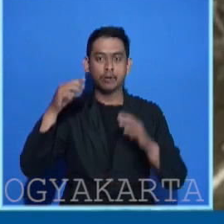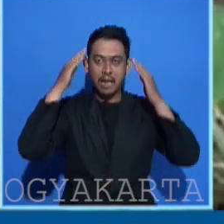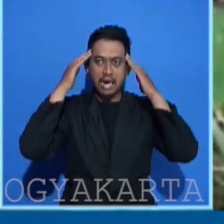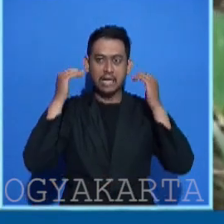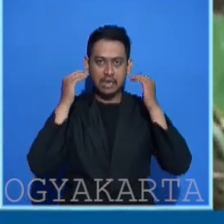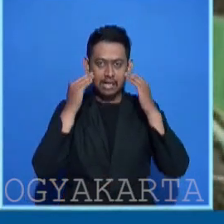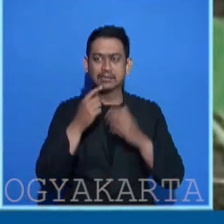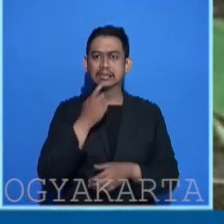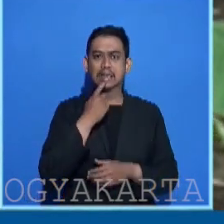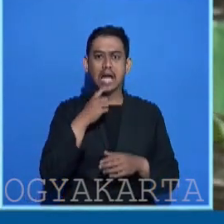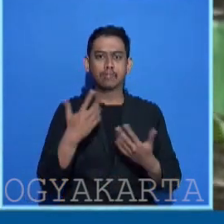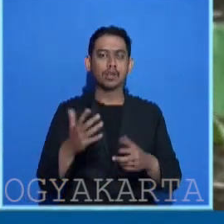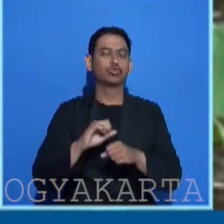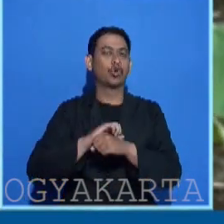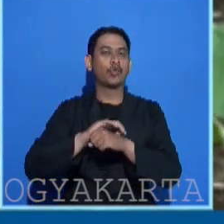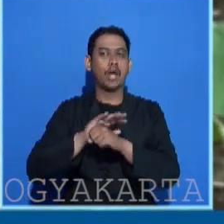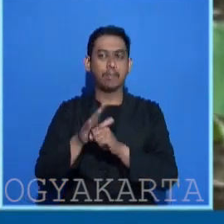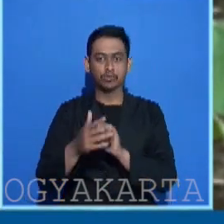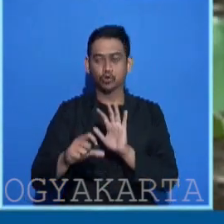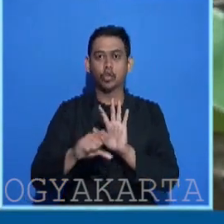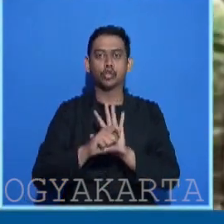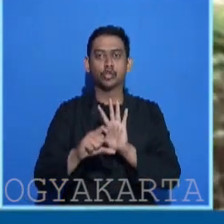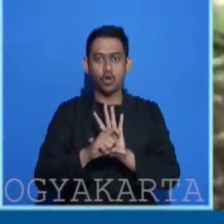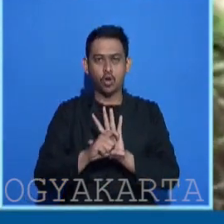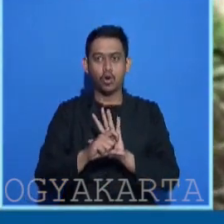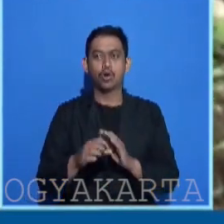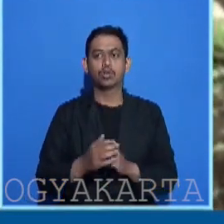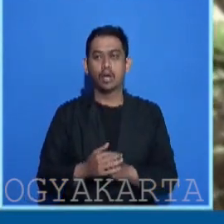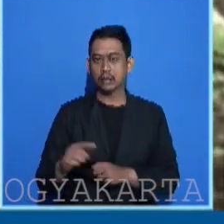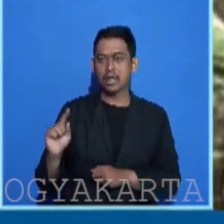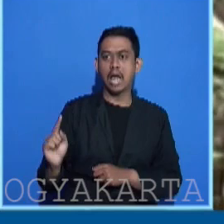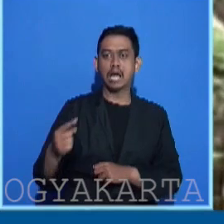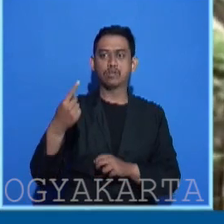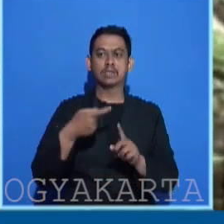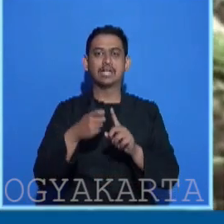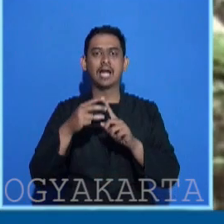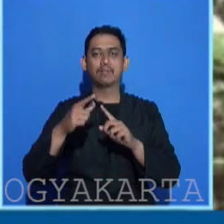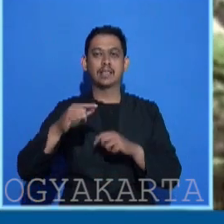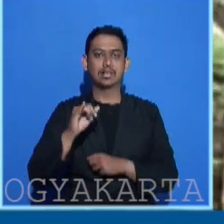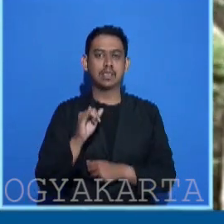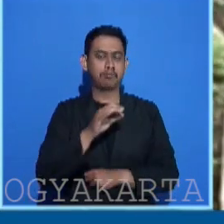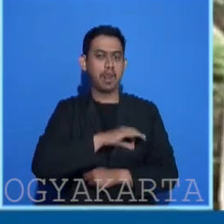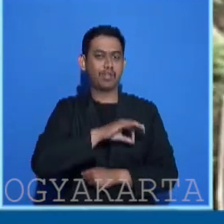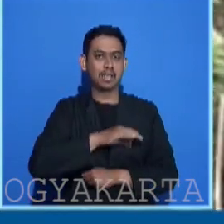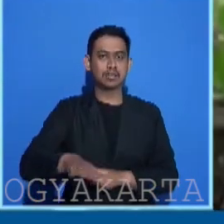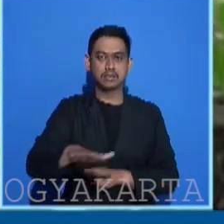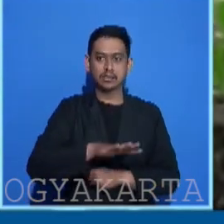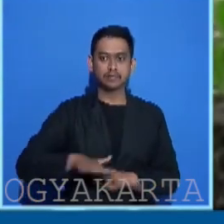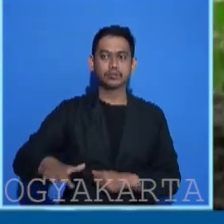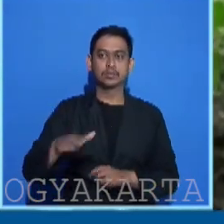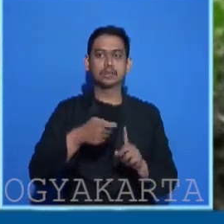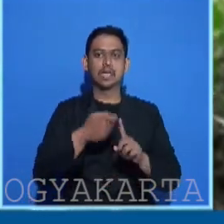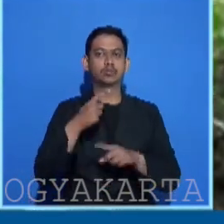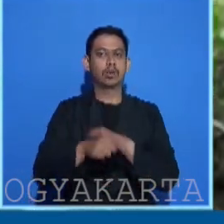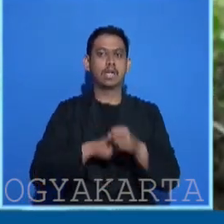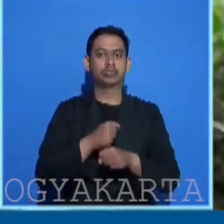tunggal banjararum Kulon Progo dipunsuhi dening Sri Handayani kupio mengatakan lahan pekawisan meniko sampun kawiwitan rikolo